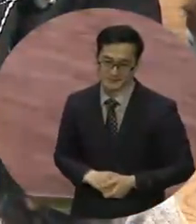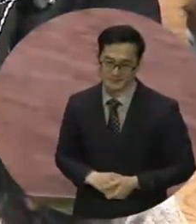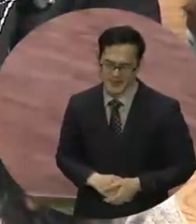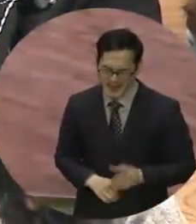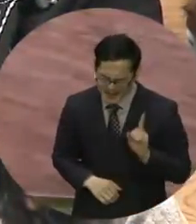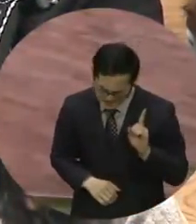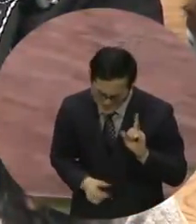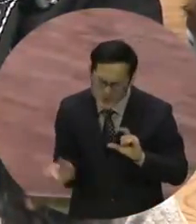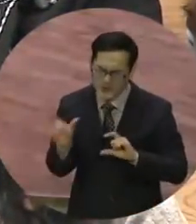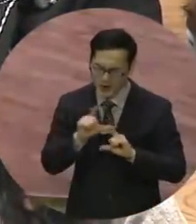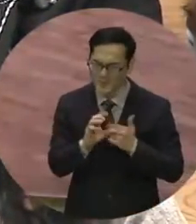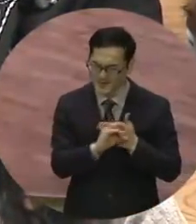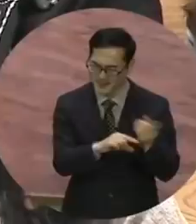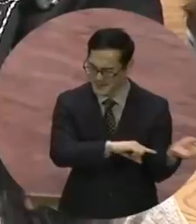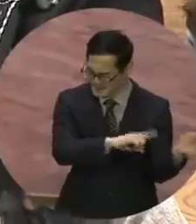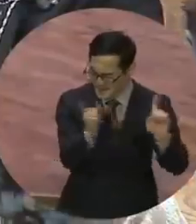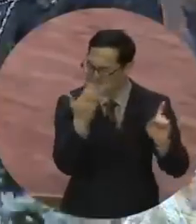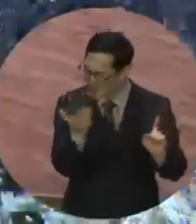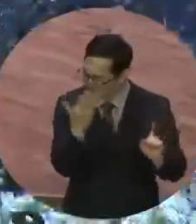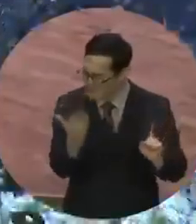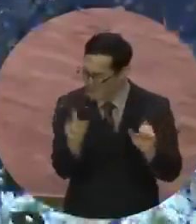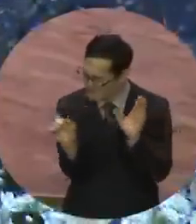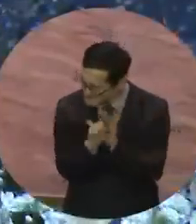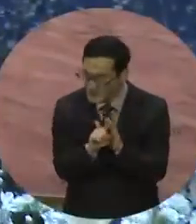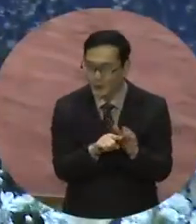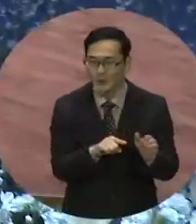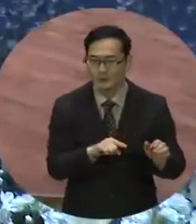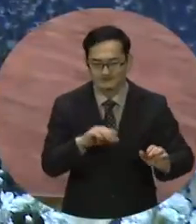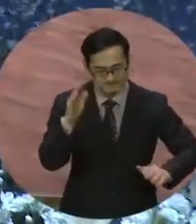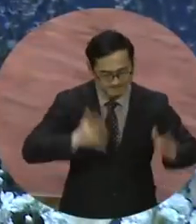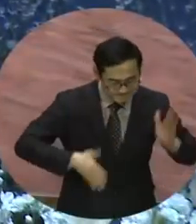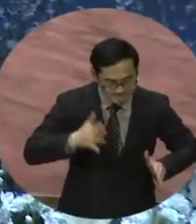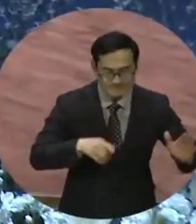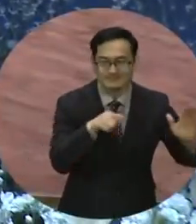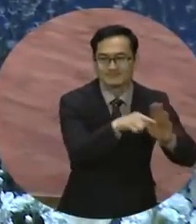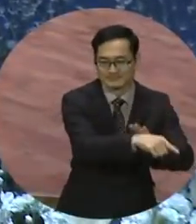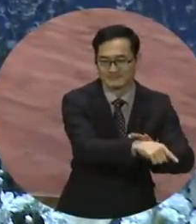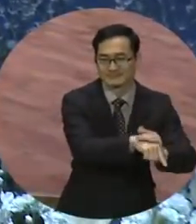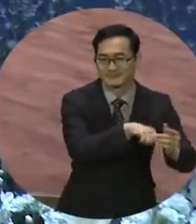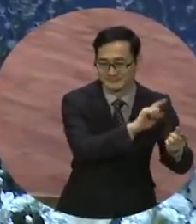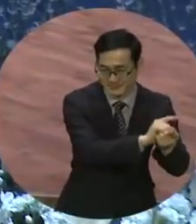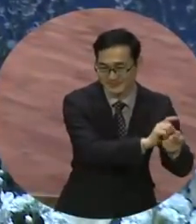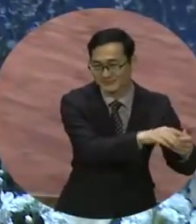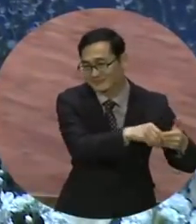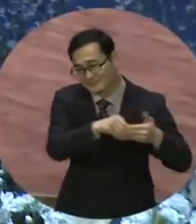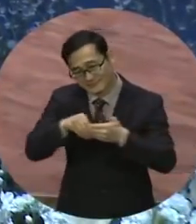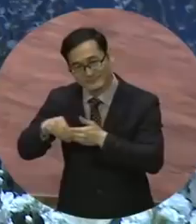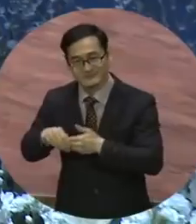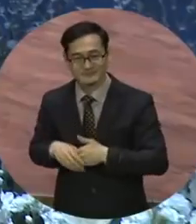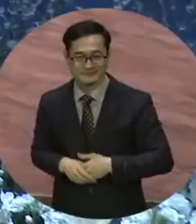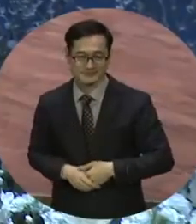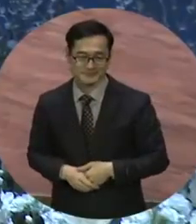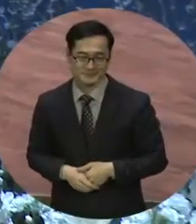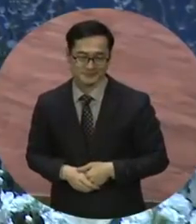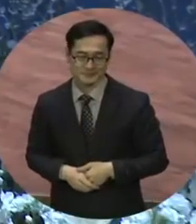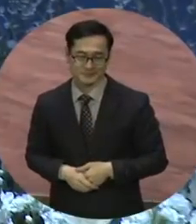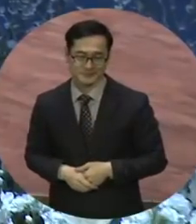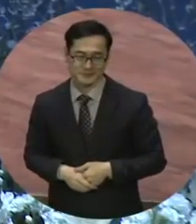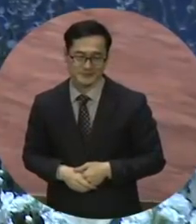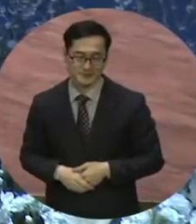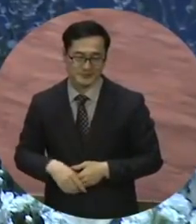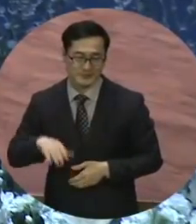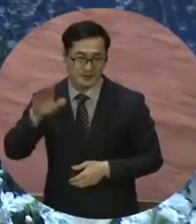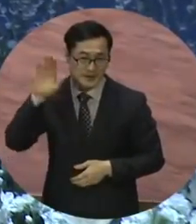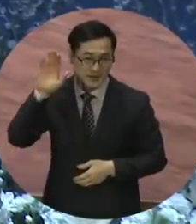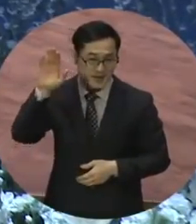번만 만나주면 살아날 것인데, 다시 힘을 얻을 텐데. 지난 이제 앞으로 3주간